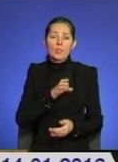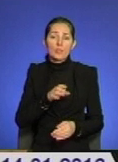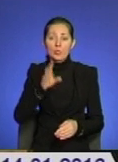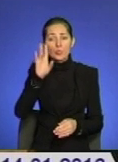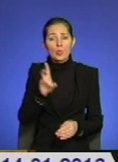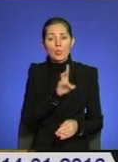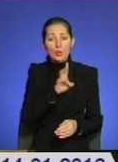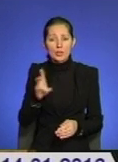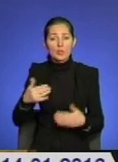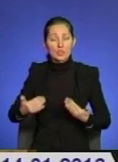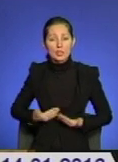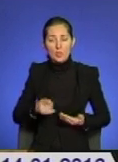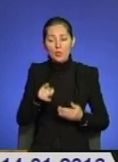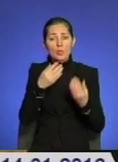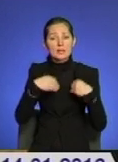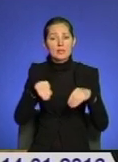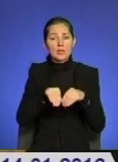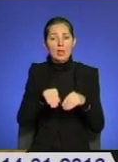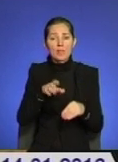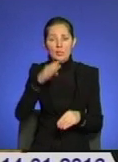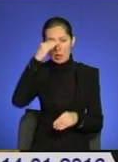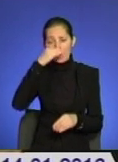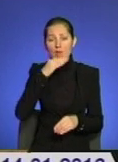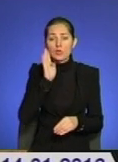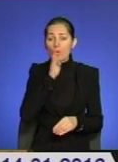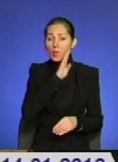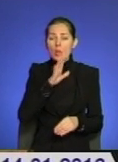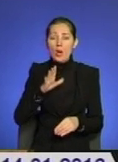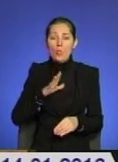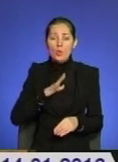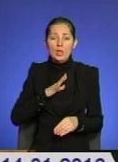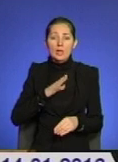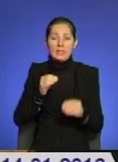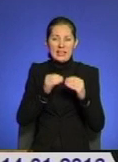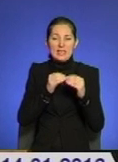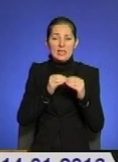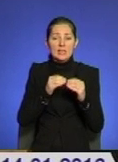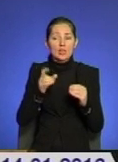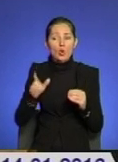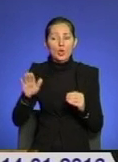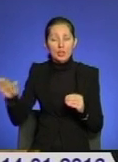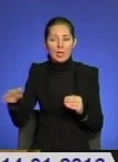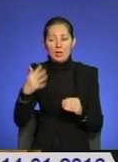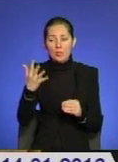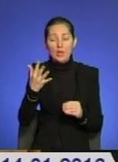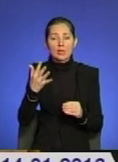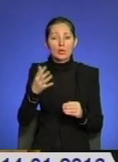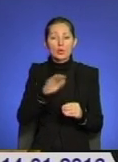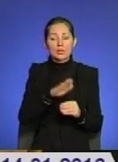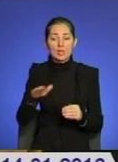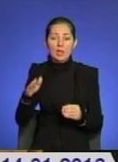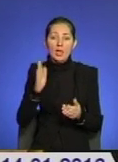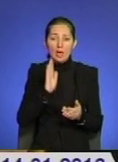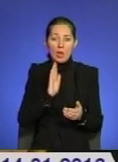він проживав, батько і мама, були ще також 10 дітей, 5 з яких стали святими разом із